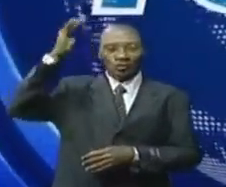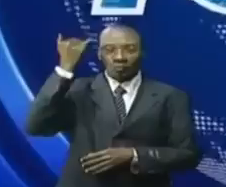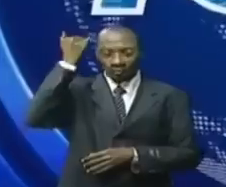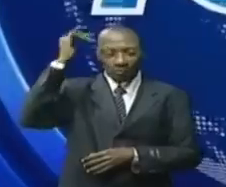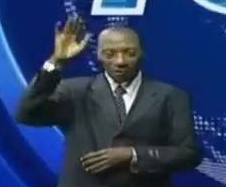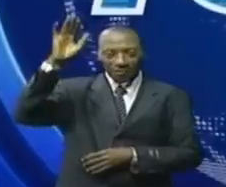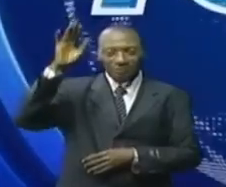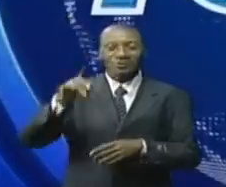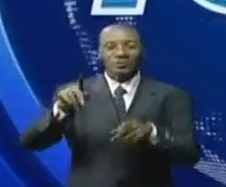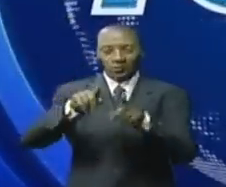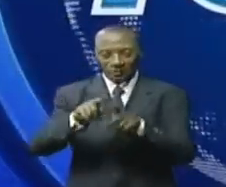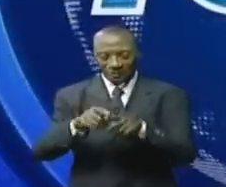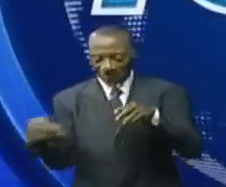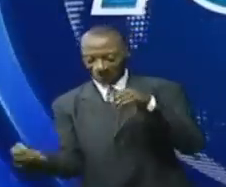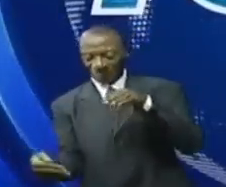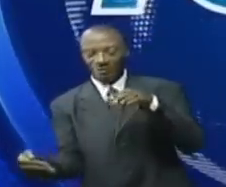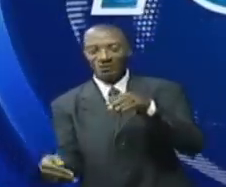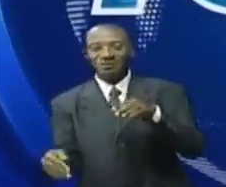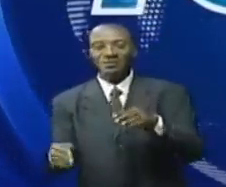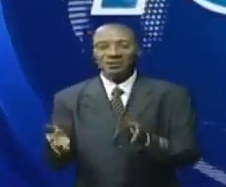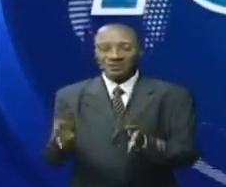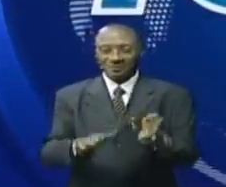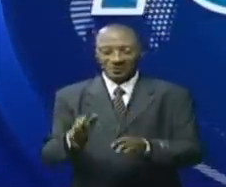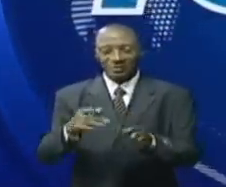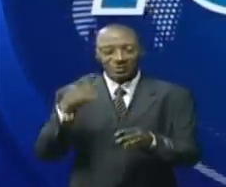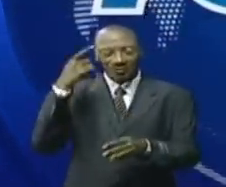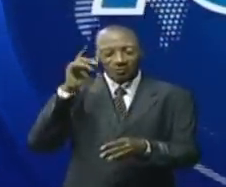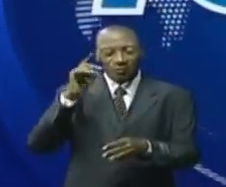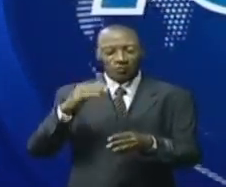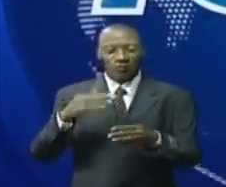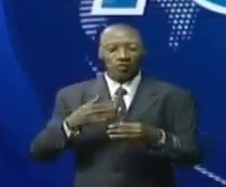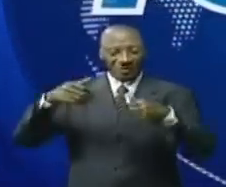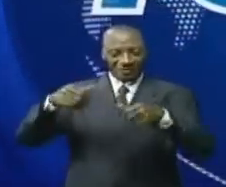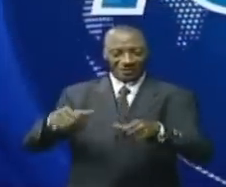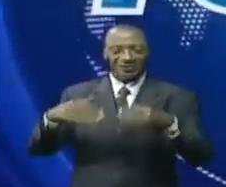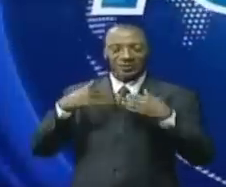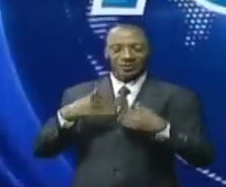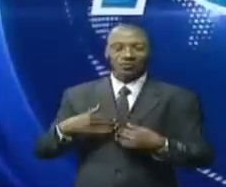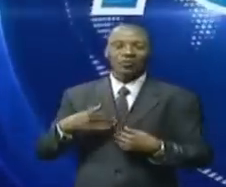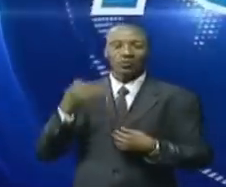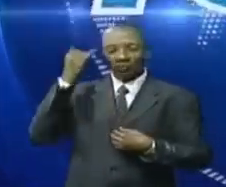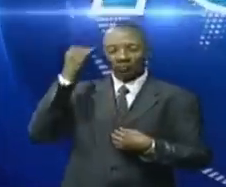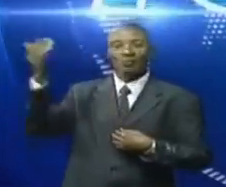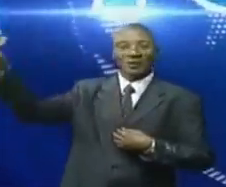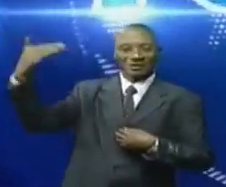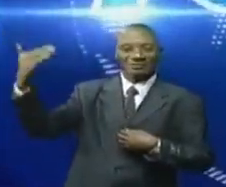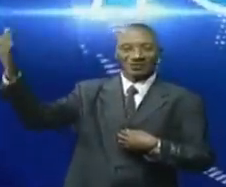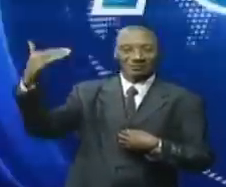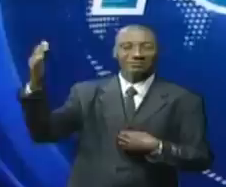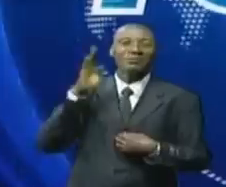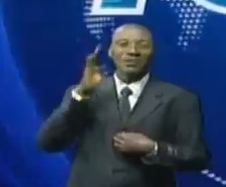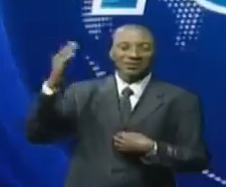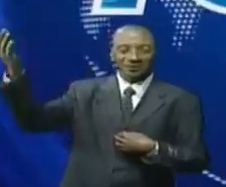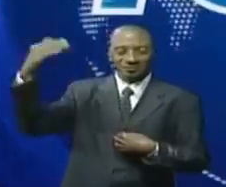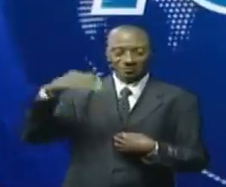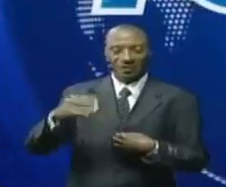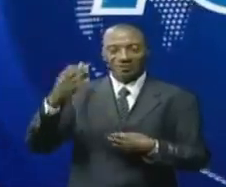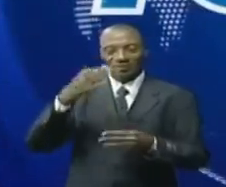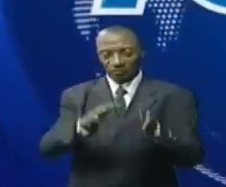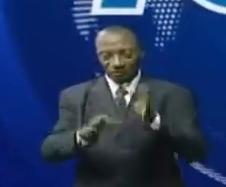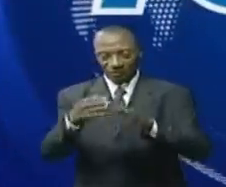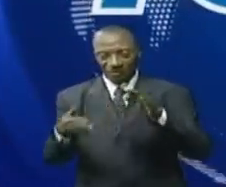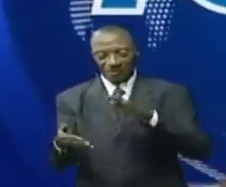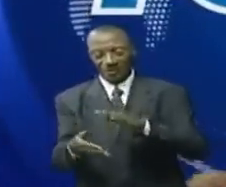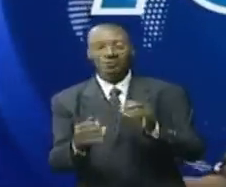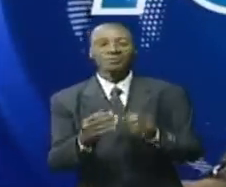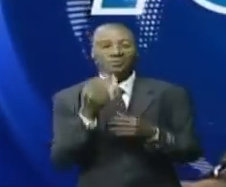et sur le point des finalisations. Tout de suite, les développements de ces titres dans ces journaux. Restez en position d'écoute. Bienvenue à